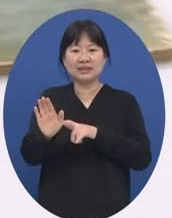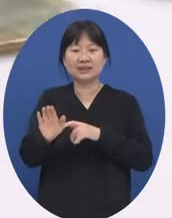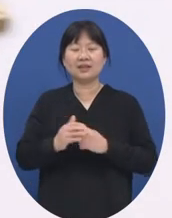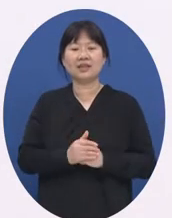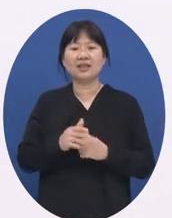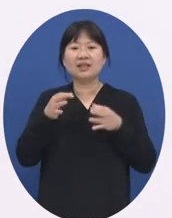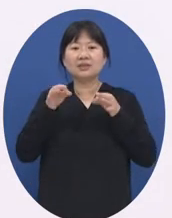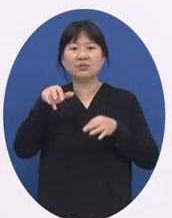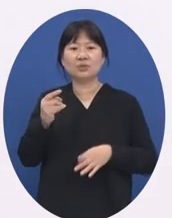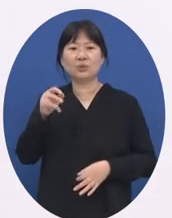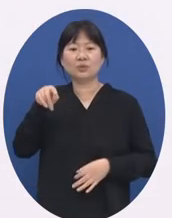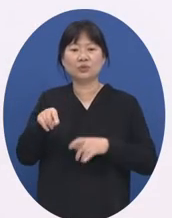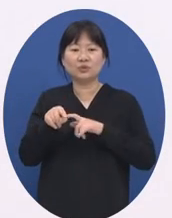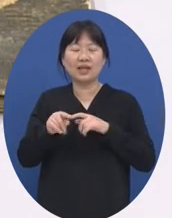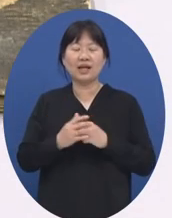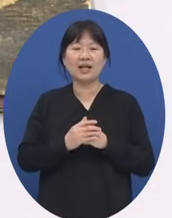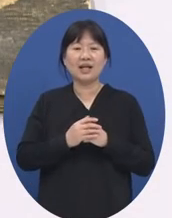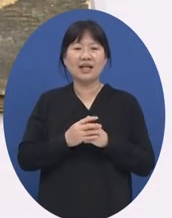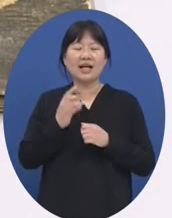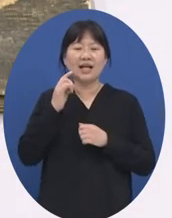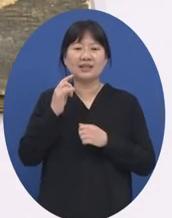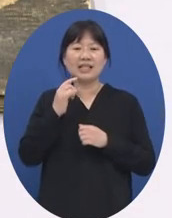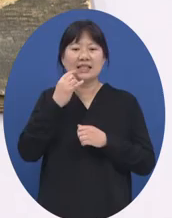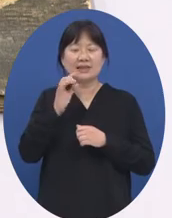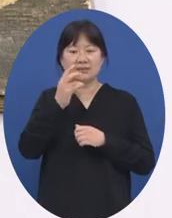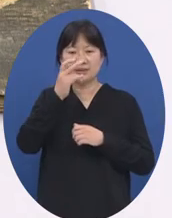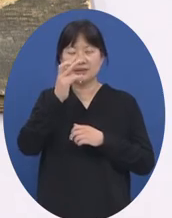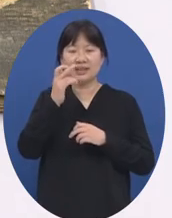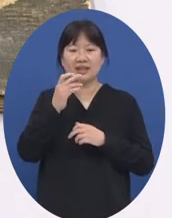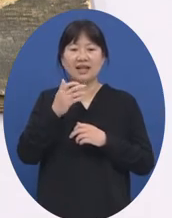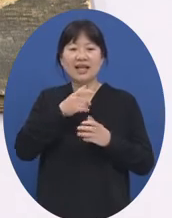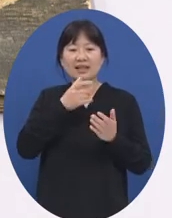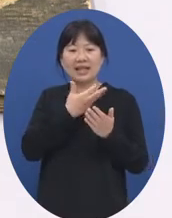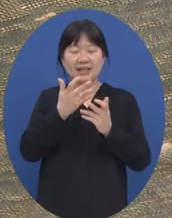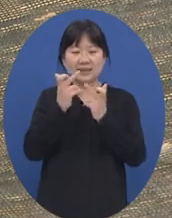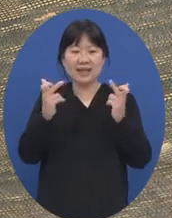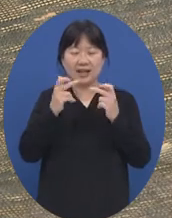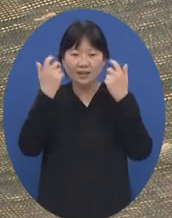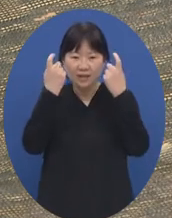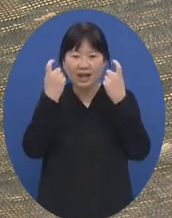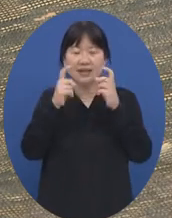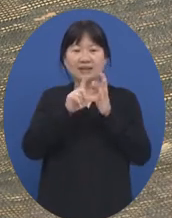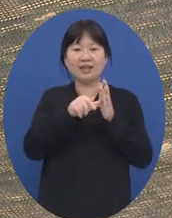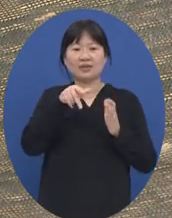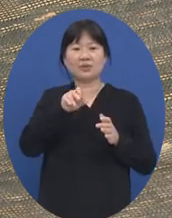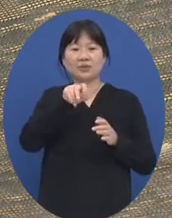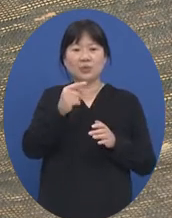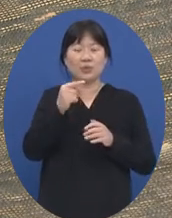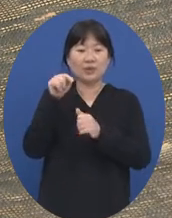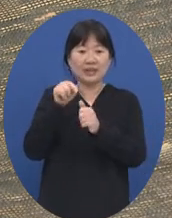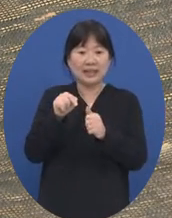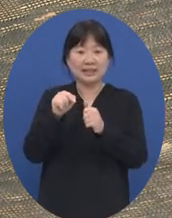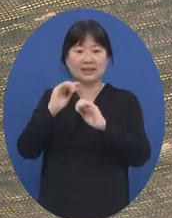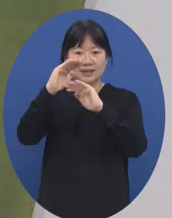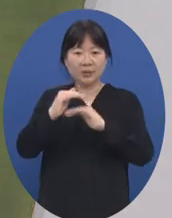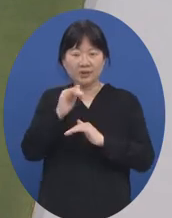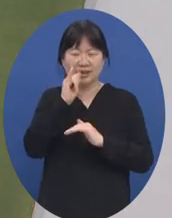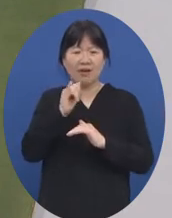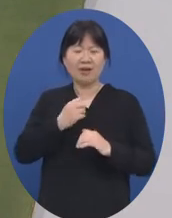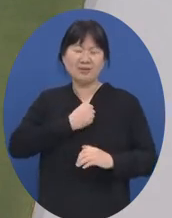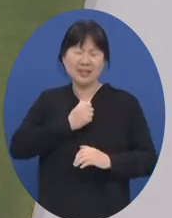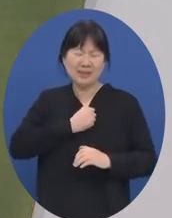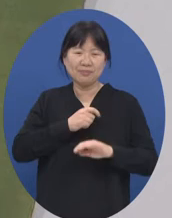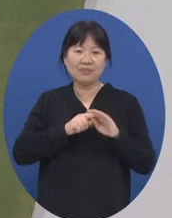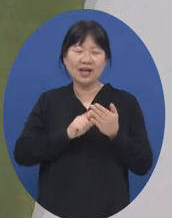조선 국회의장의 친했던 김정수가 금강산 유람을 떠난다고 하자 정조가 내린 편지입니다 답답한